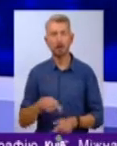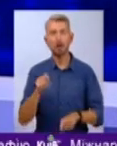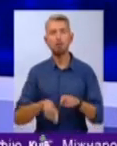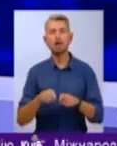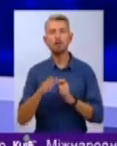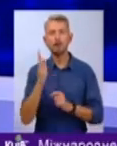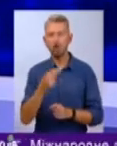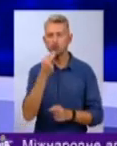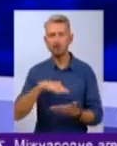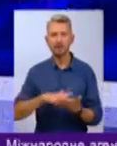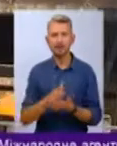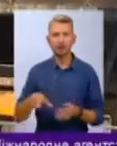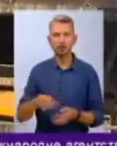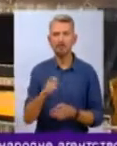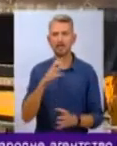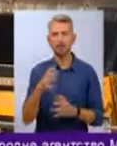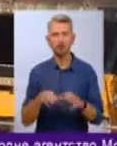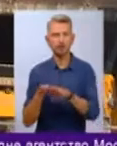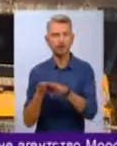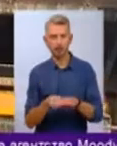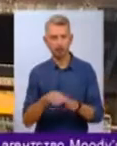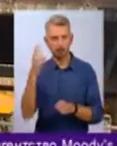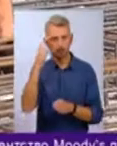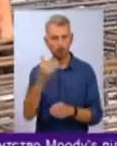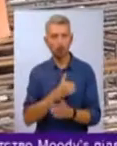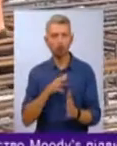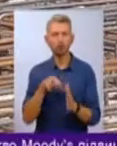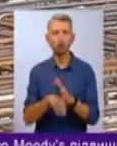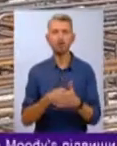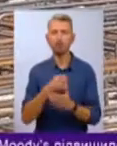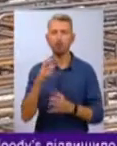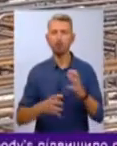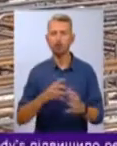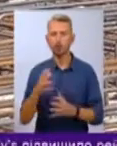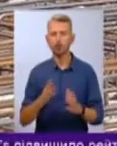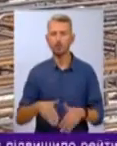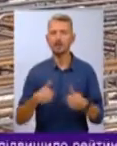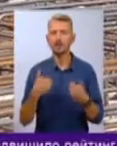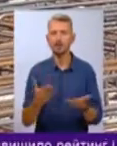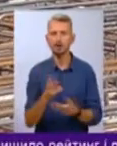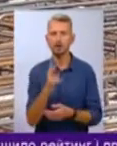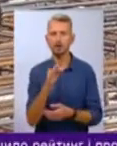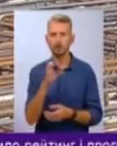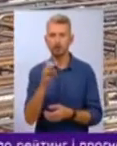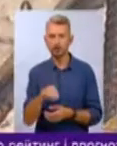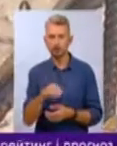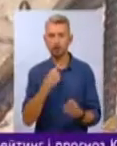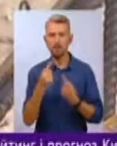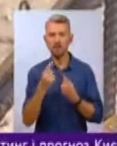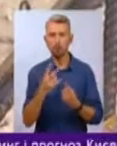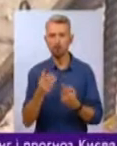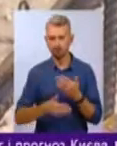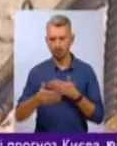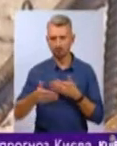Перевірятимуть якість доріг за світовими стандартами. Київ хоче долучитись до міжнародної ініціативи КОСТ. Перемовини на